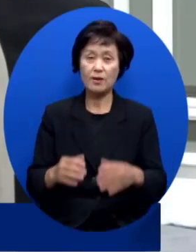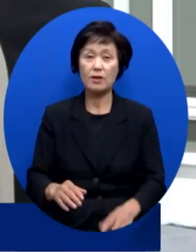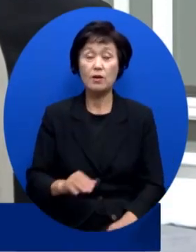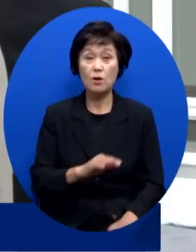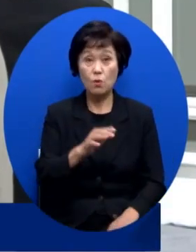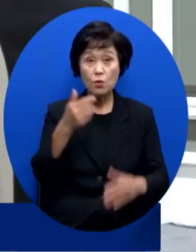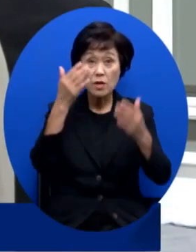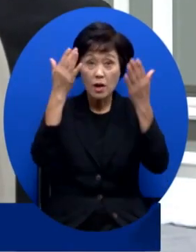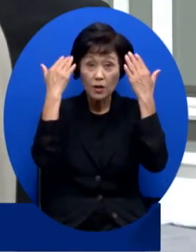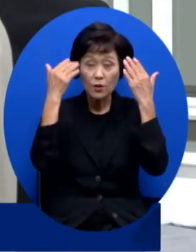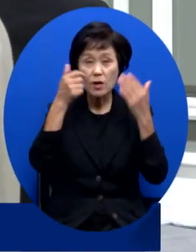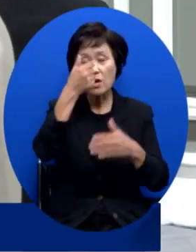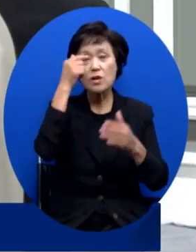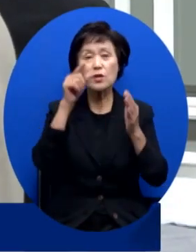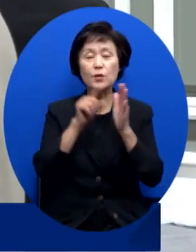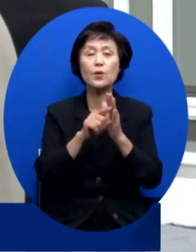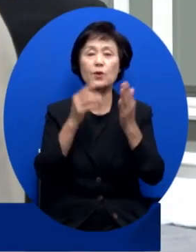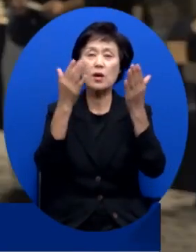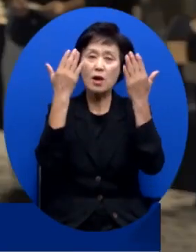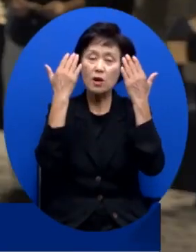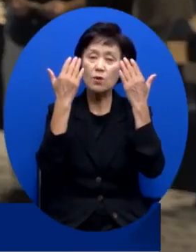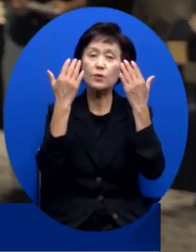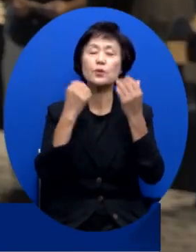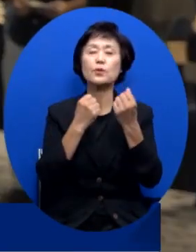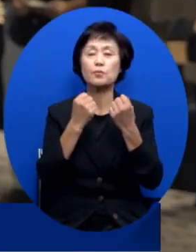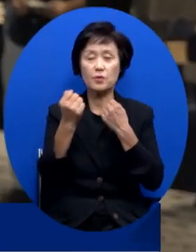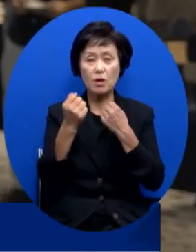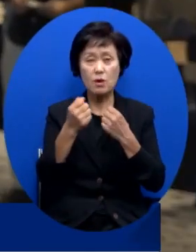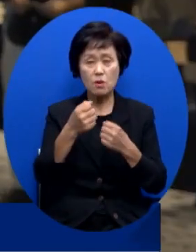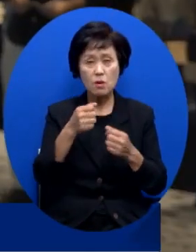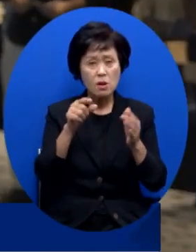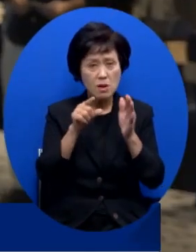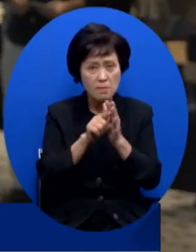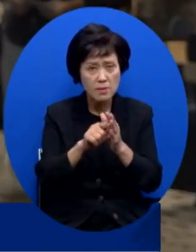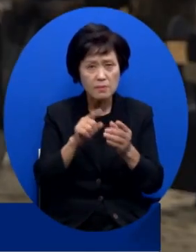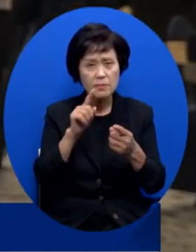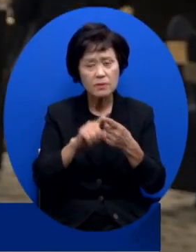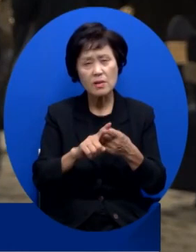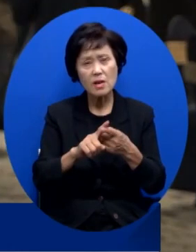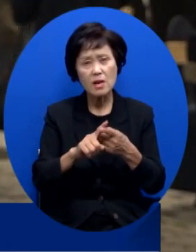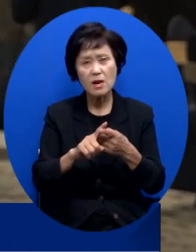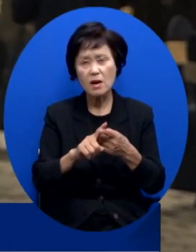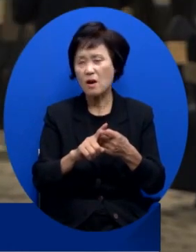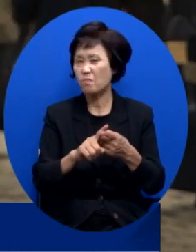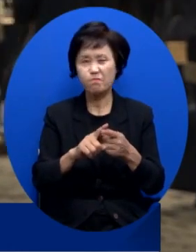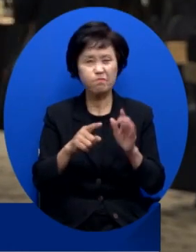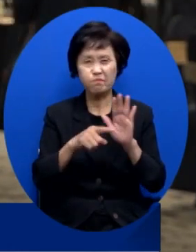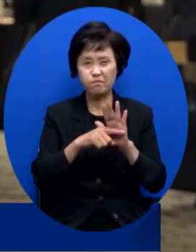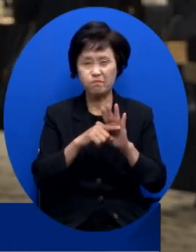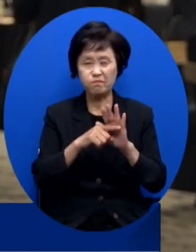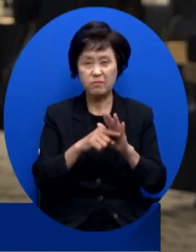미션 스쿨임에도 기독교에 대한 이미지가 별로 좋지는 않은 것 같습니다. 권위적이지 않고